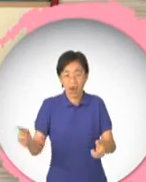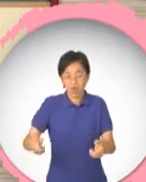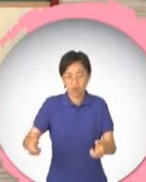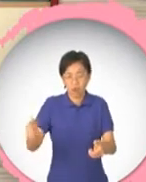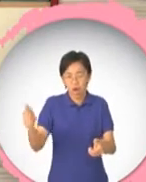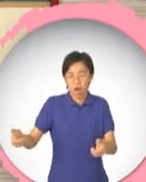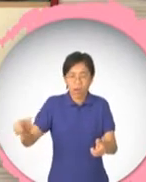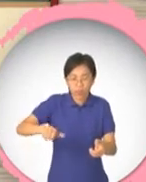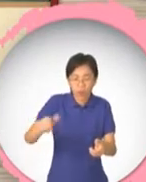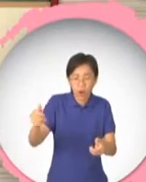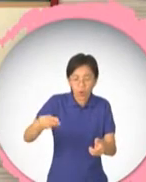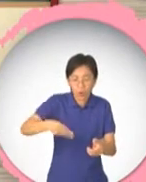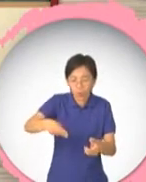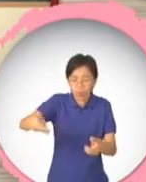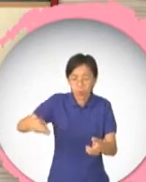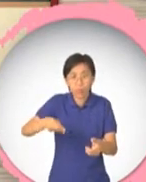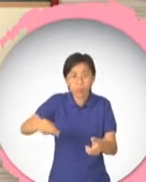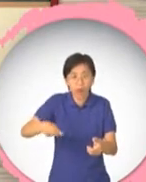ครับ